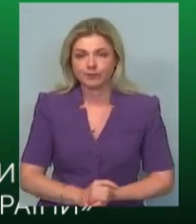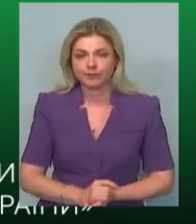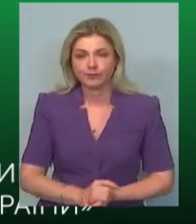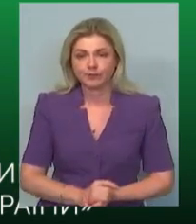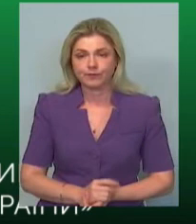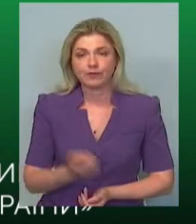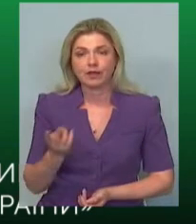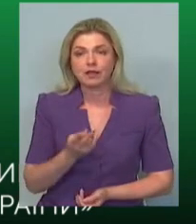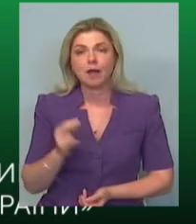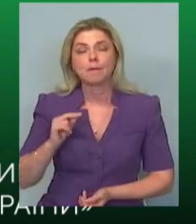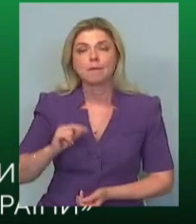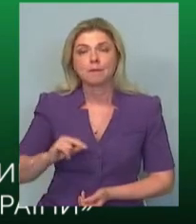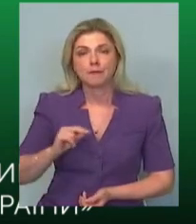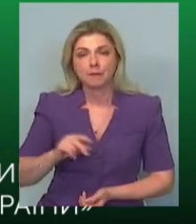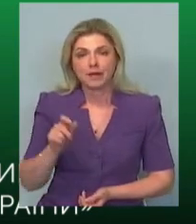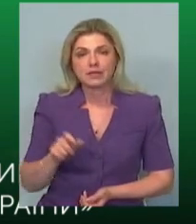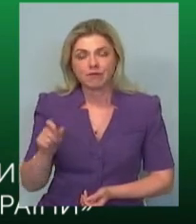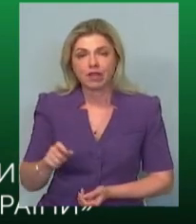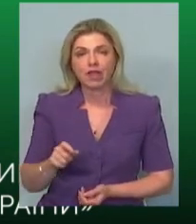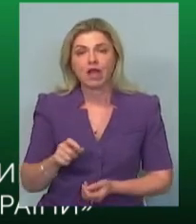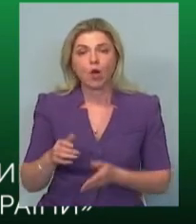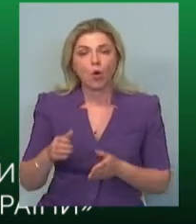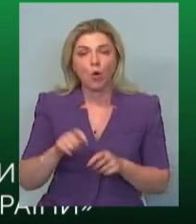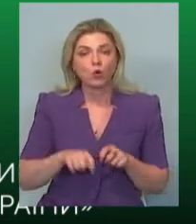представники дорожнього контролю.